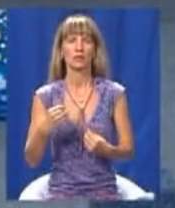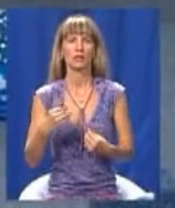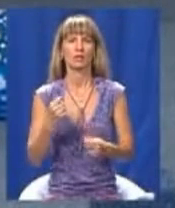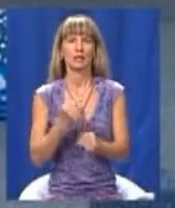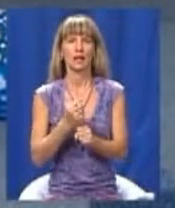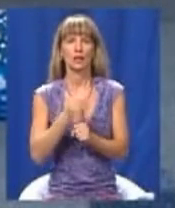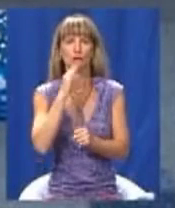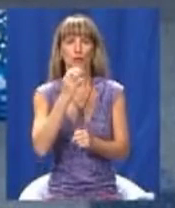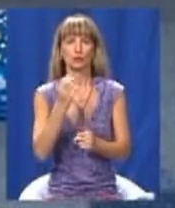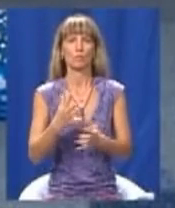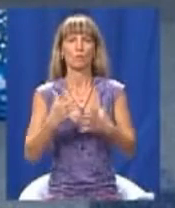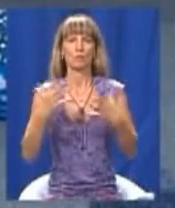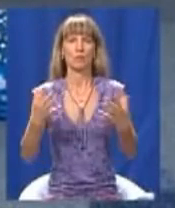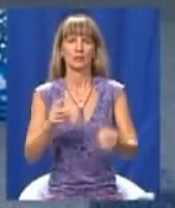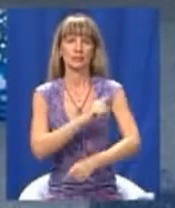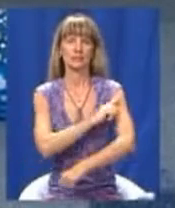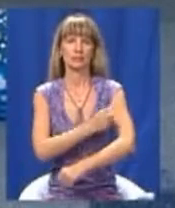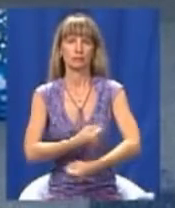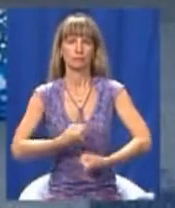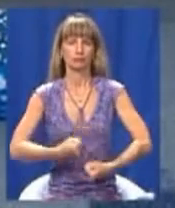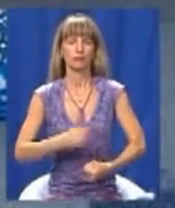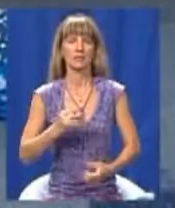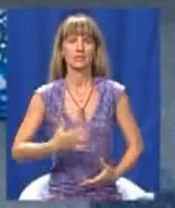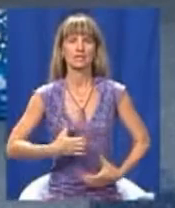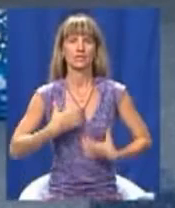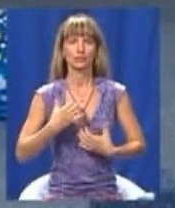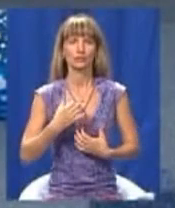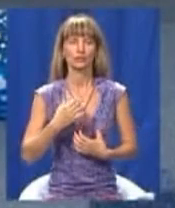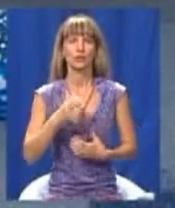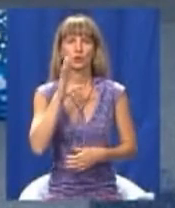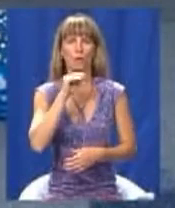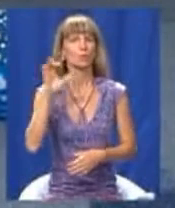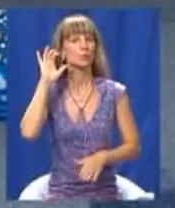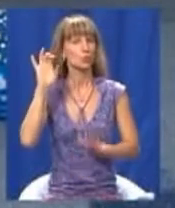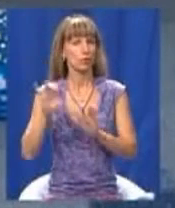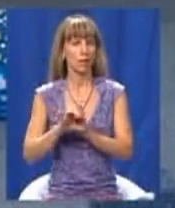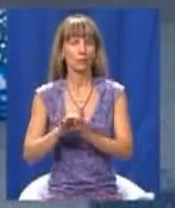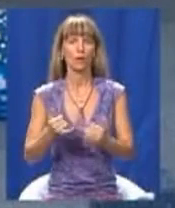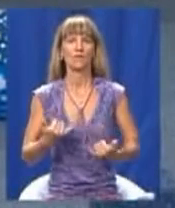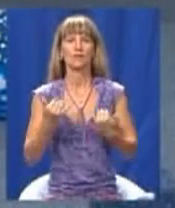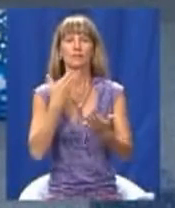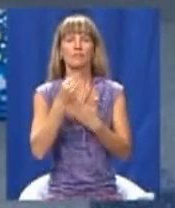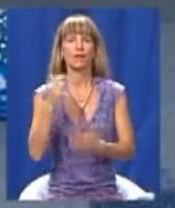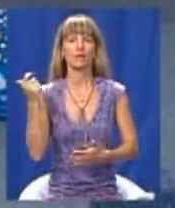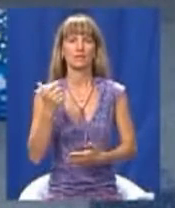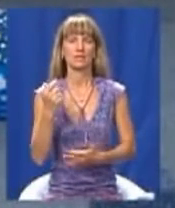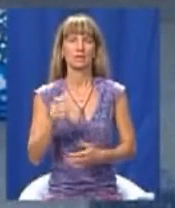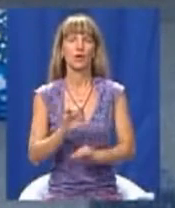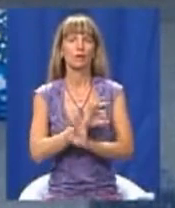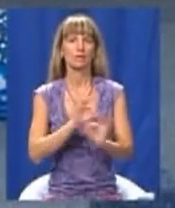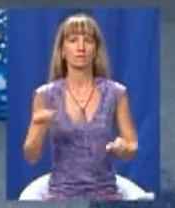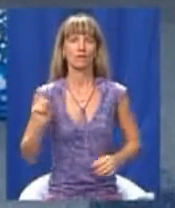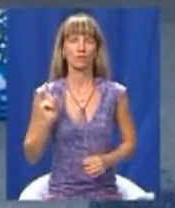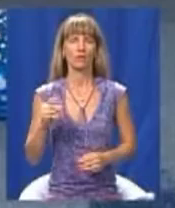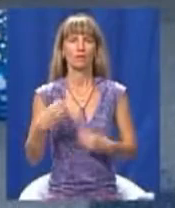собаку ще більш масивною та такою, знаєте, страшнішою. Пес слухняний, насправді, поважає свого власника, бездоганний охоронець